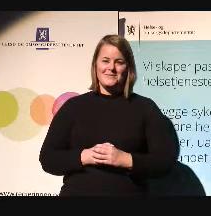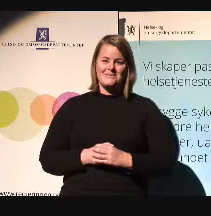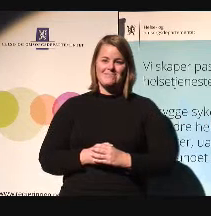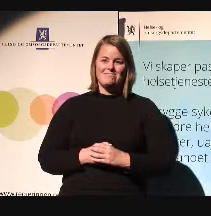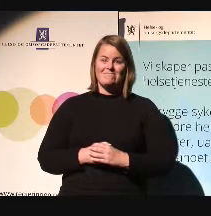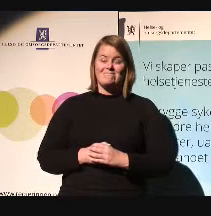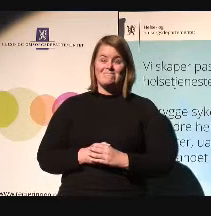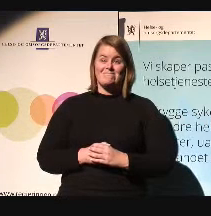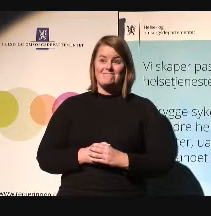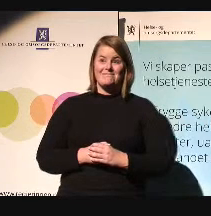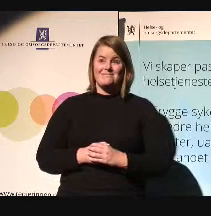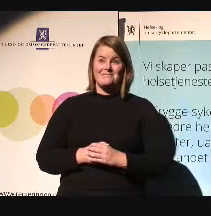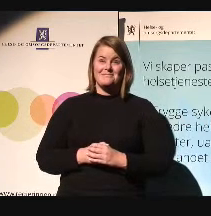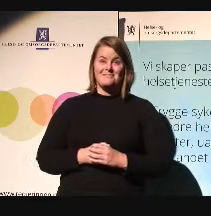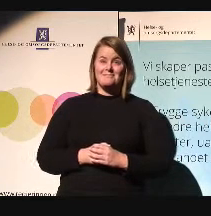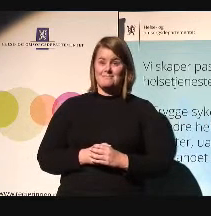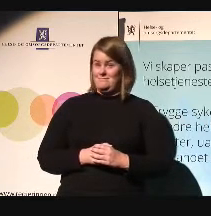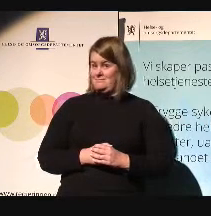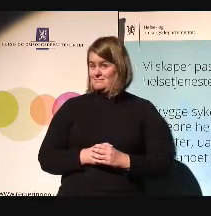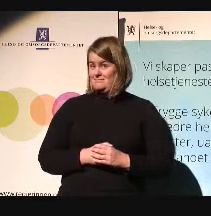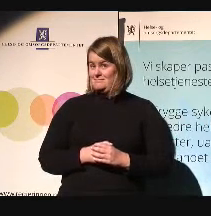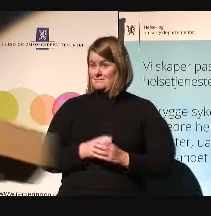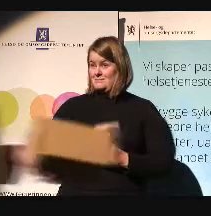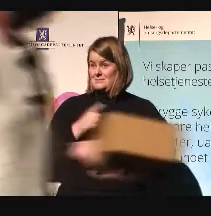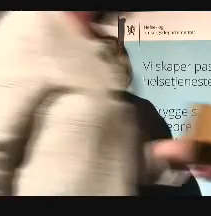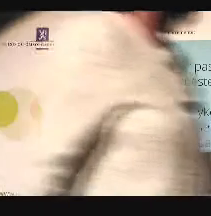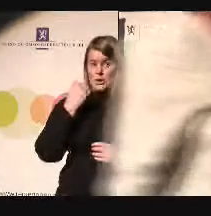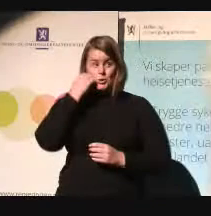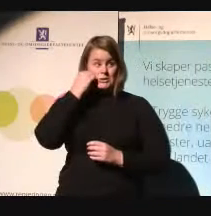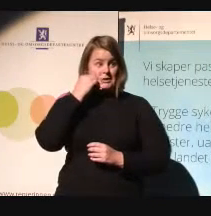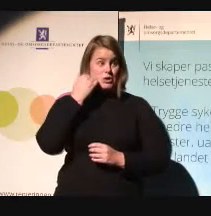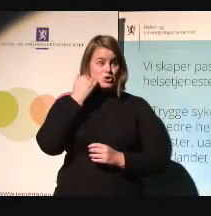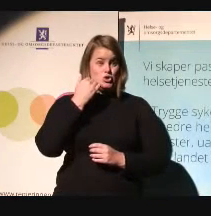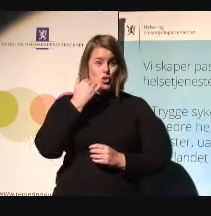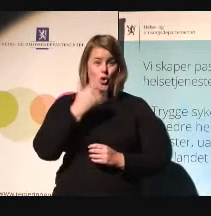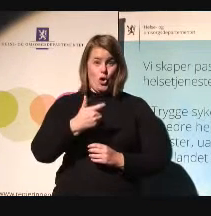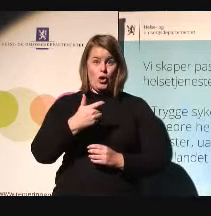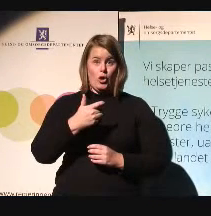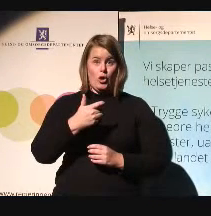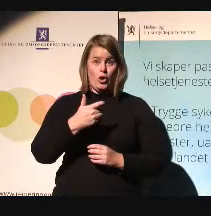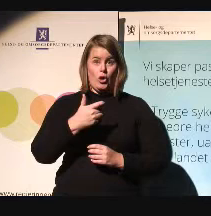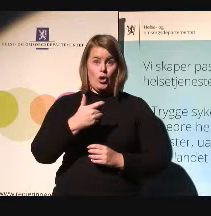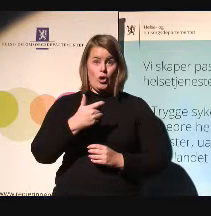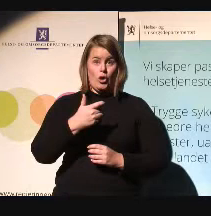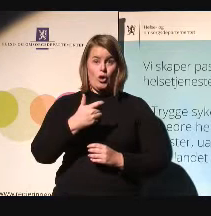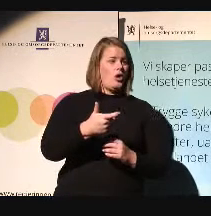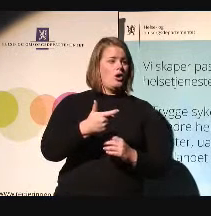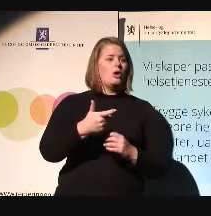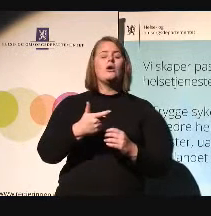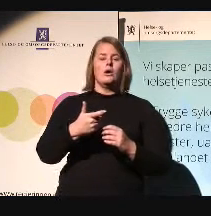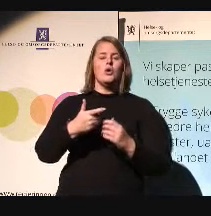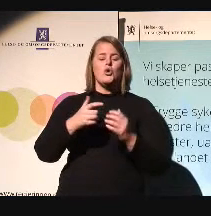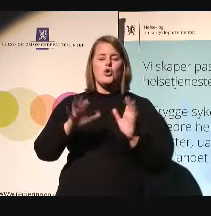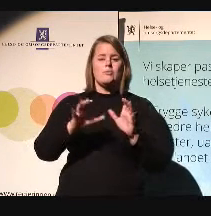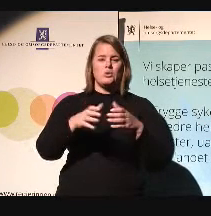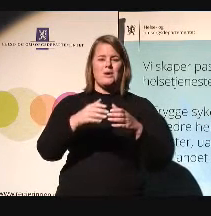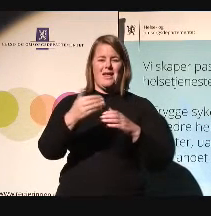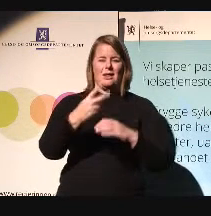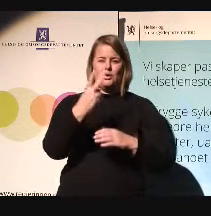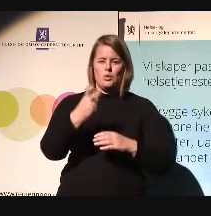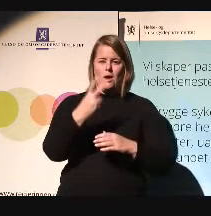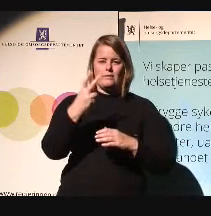de av oss som husker Gjørv-kommisjonen etter 22. juli, husker jo at det norske samfunnet